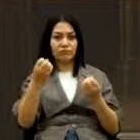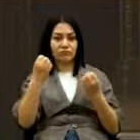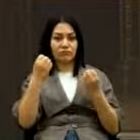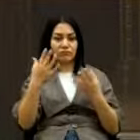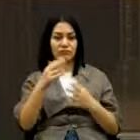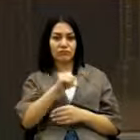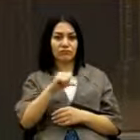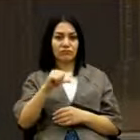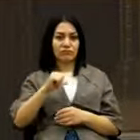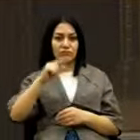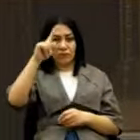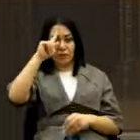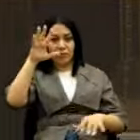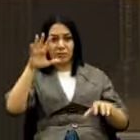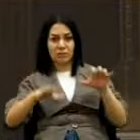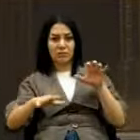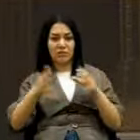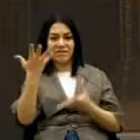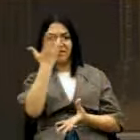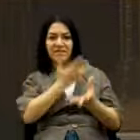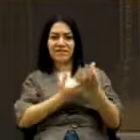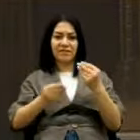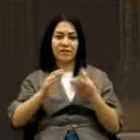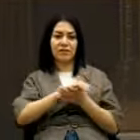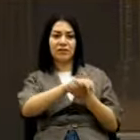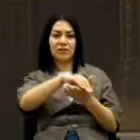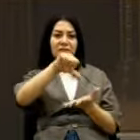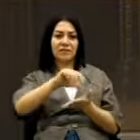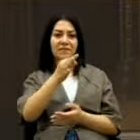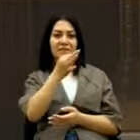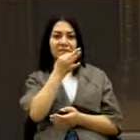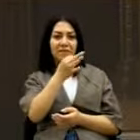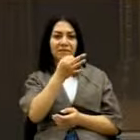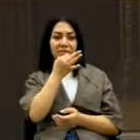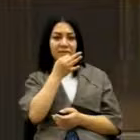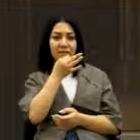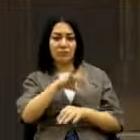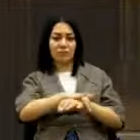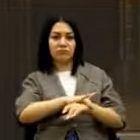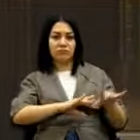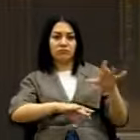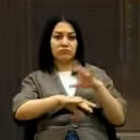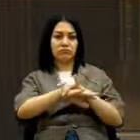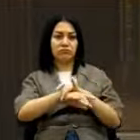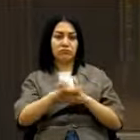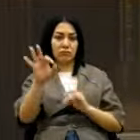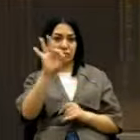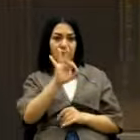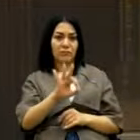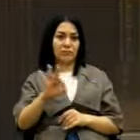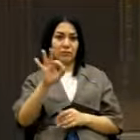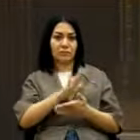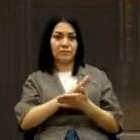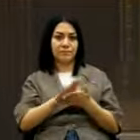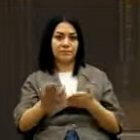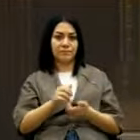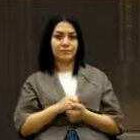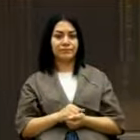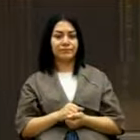մնալ ինչ-ինչ կեղծ դաշինքներում, որոնք ուղակի մեզ պատանդ պահելու մեխանիզմներ են իրենցից